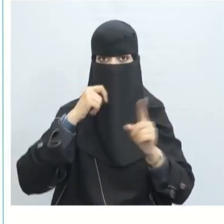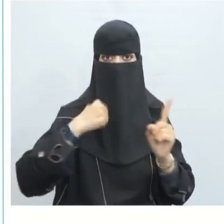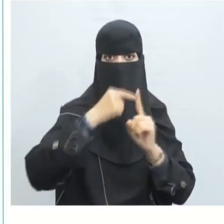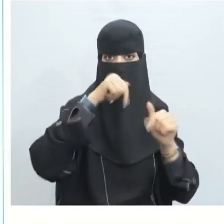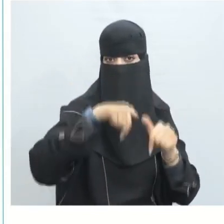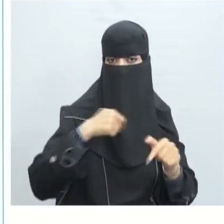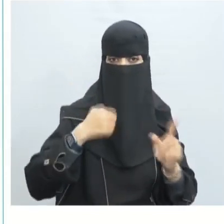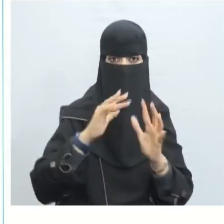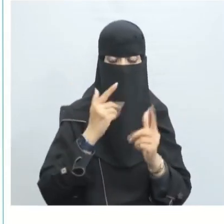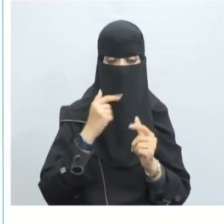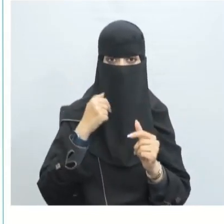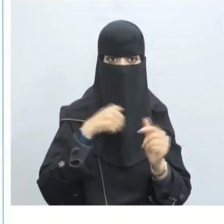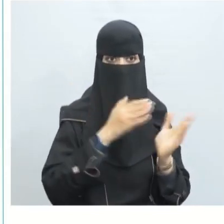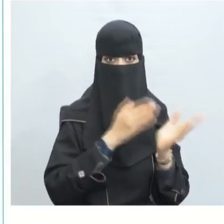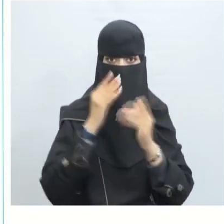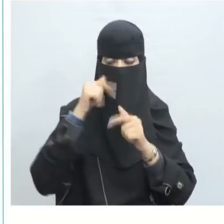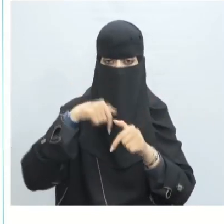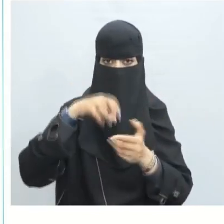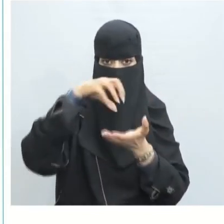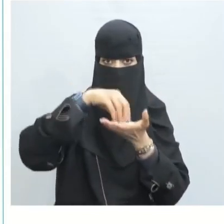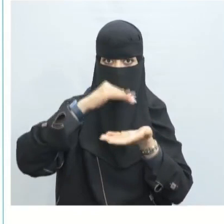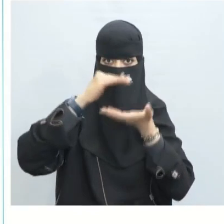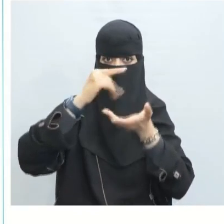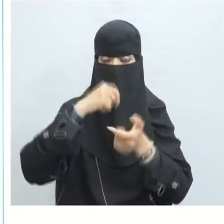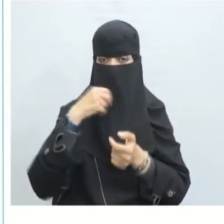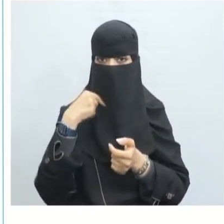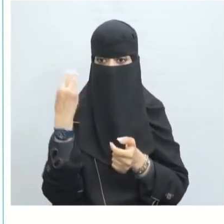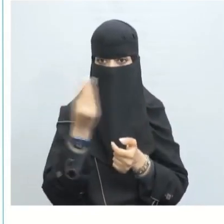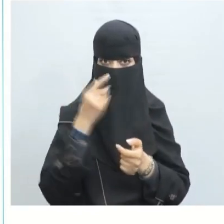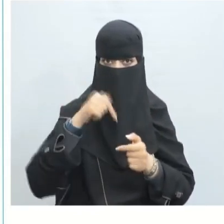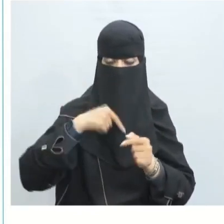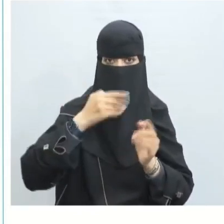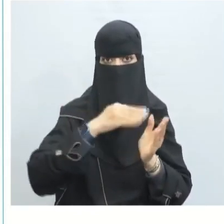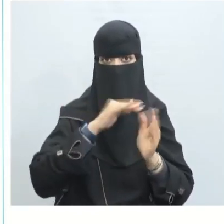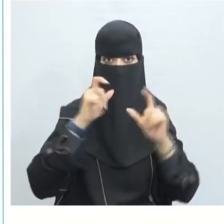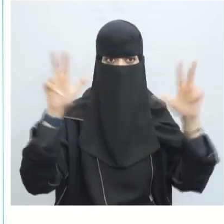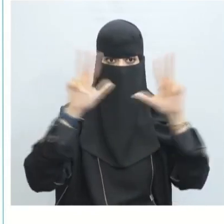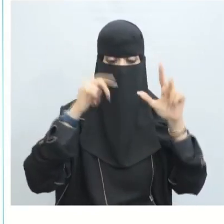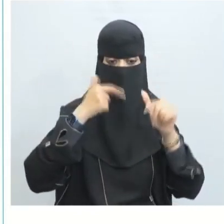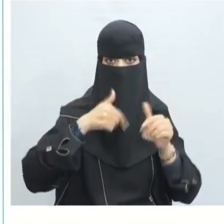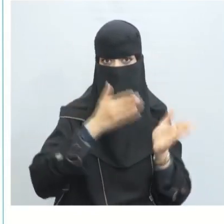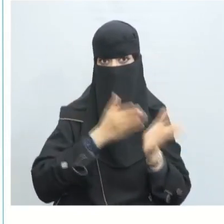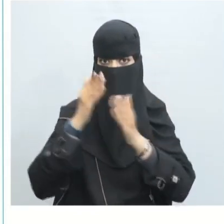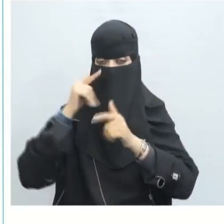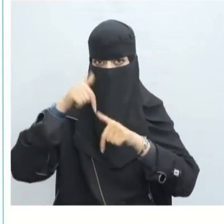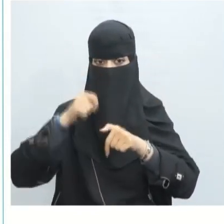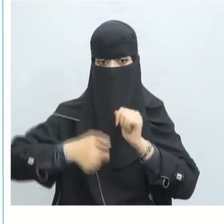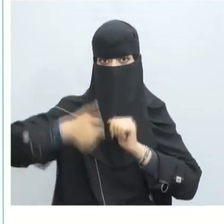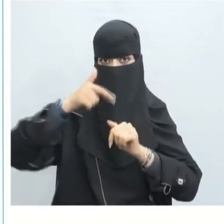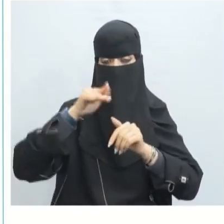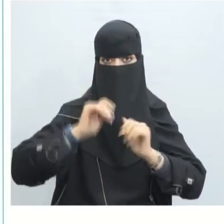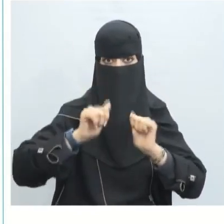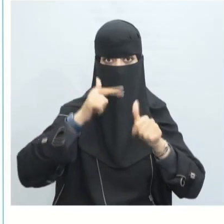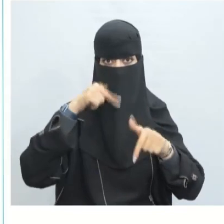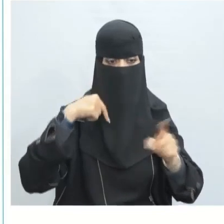للسياحه تغطيه اعلاميه ام اظهار خدمات واو قدرات ام تحقيق ربح ام اي شيء اخر قد